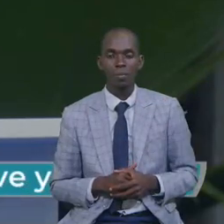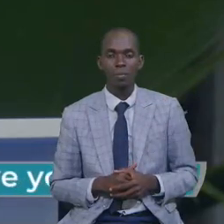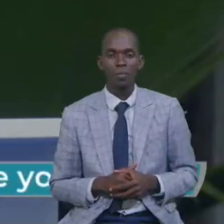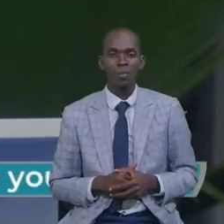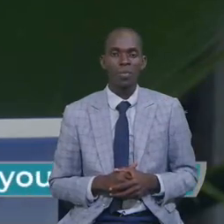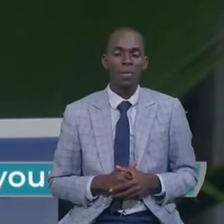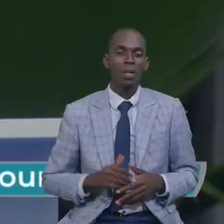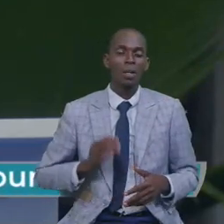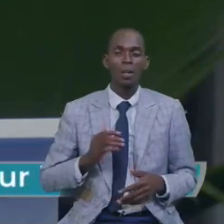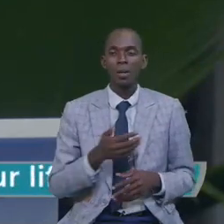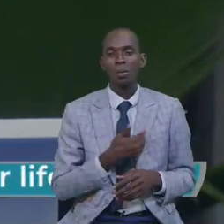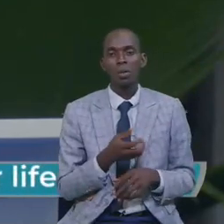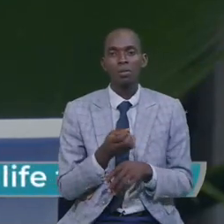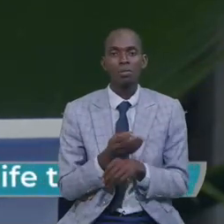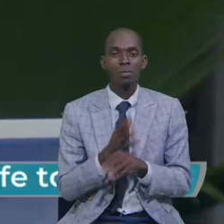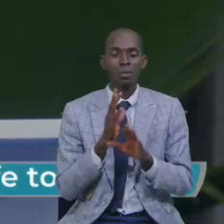conseils